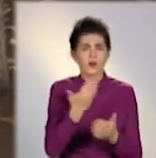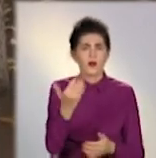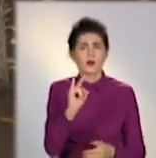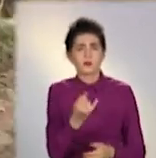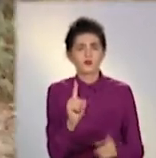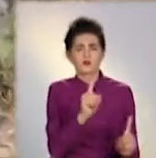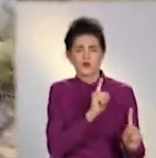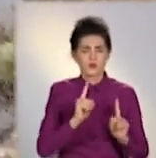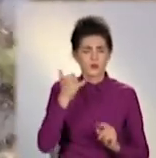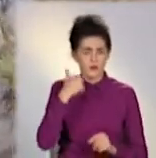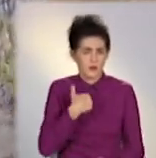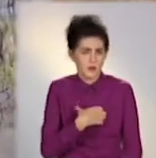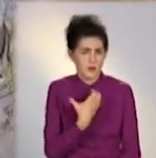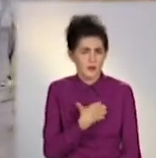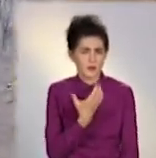там или что-то.